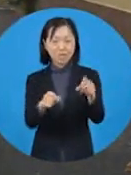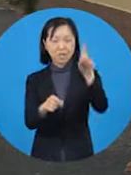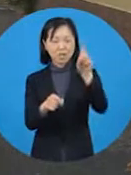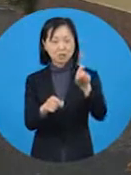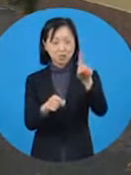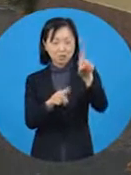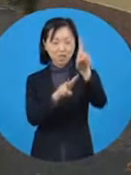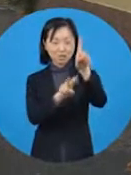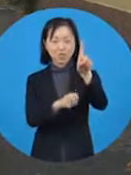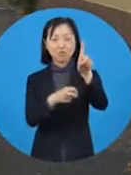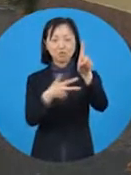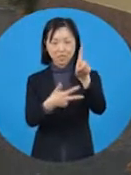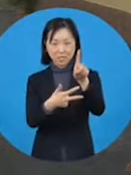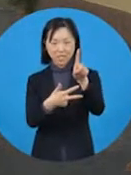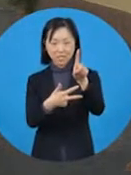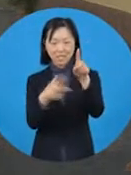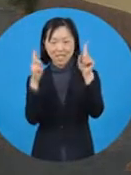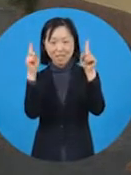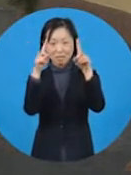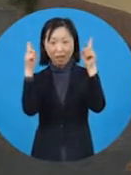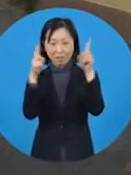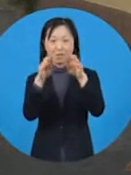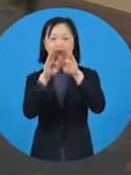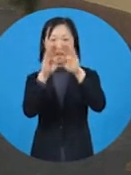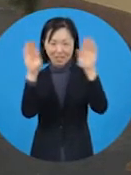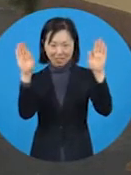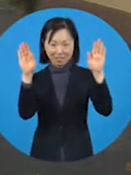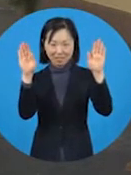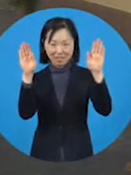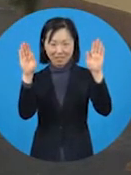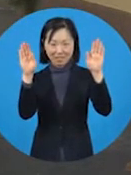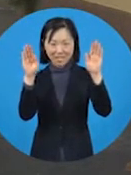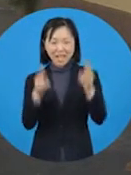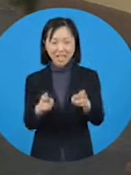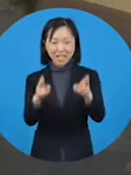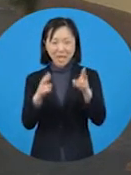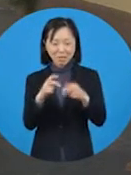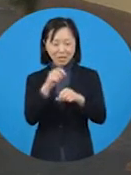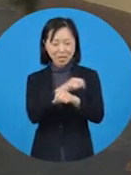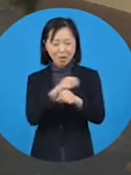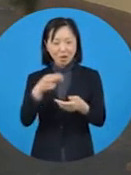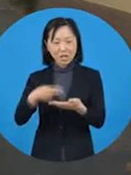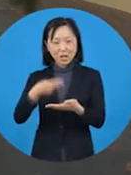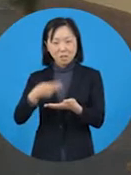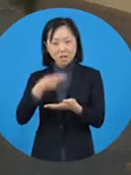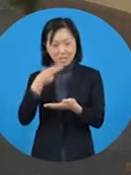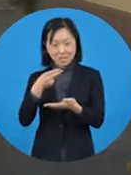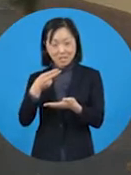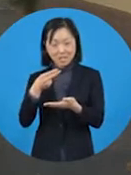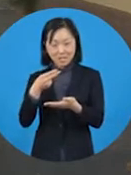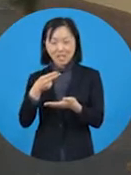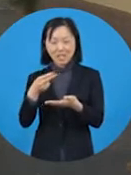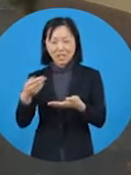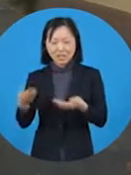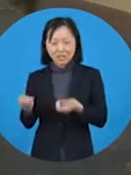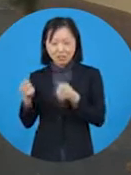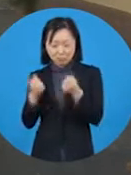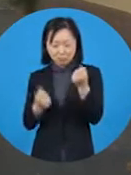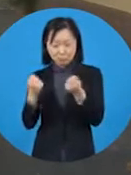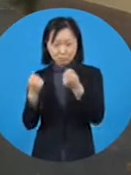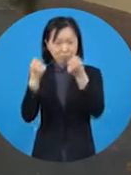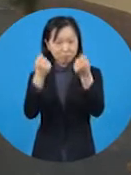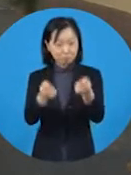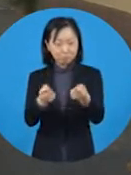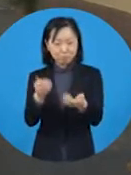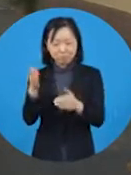に11月27日日曜日イベントを開催。板橋織めしが食べられるキッチンカーの出